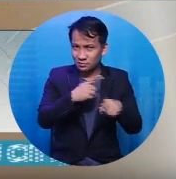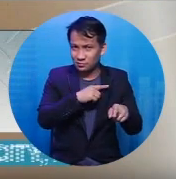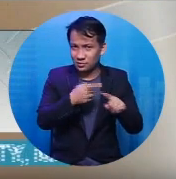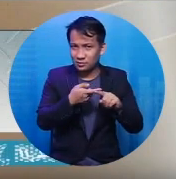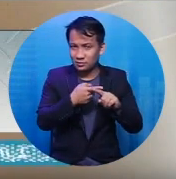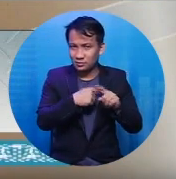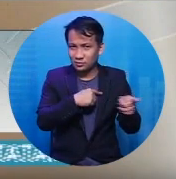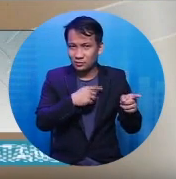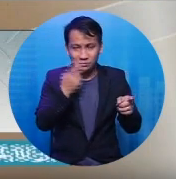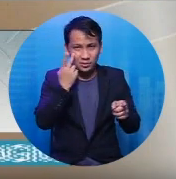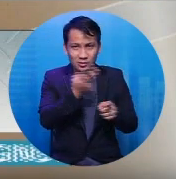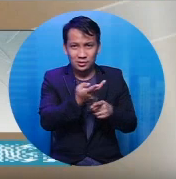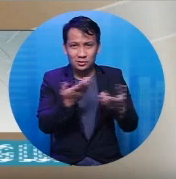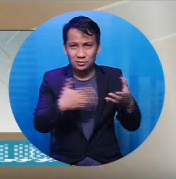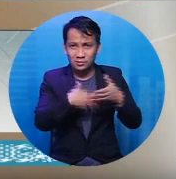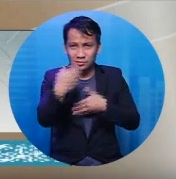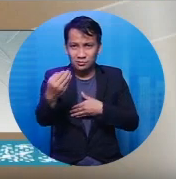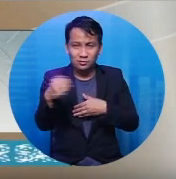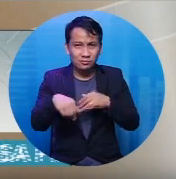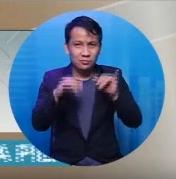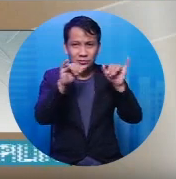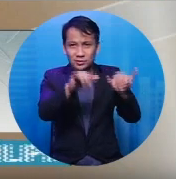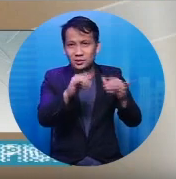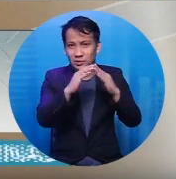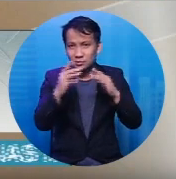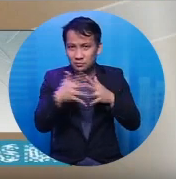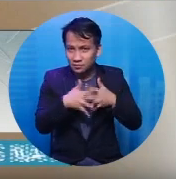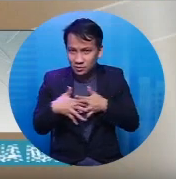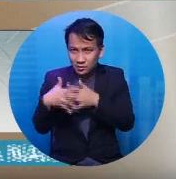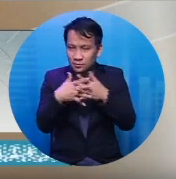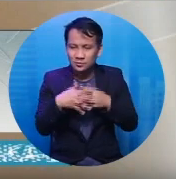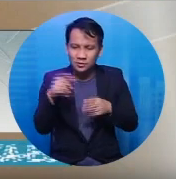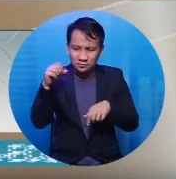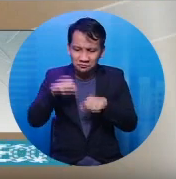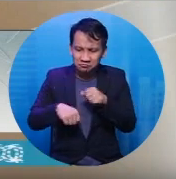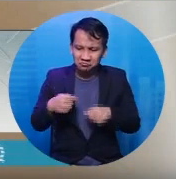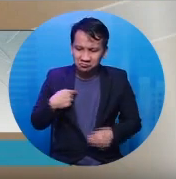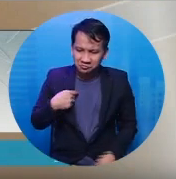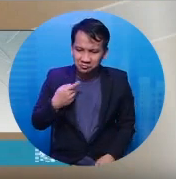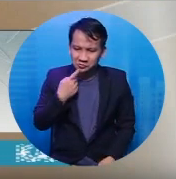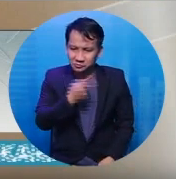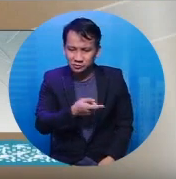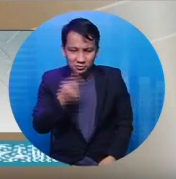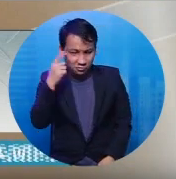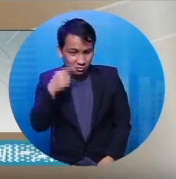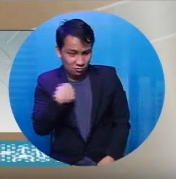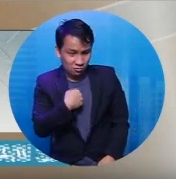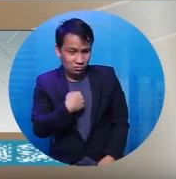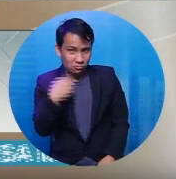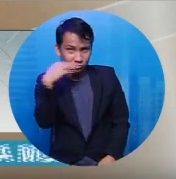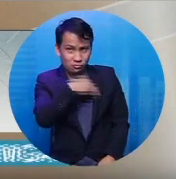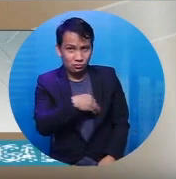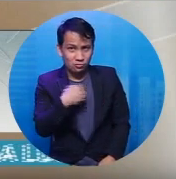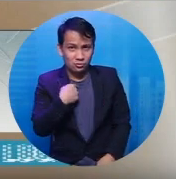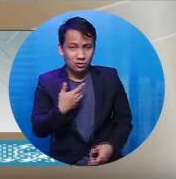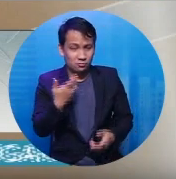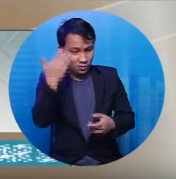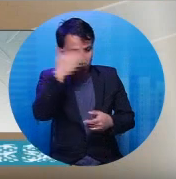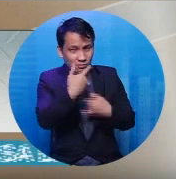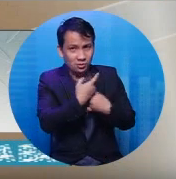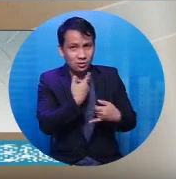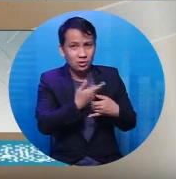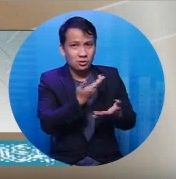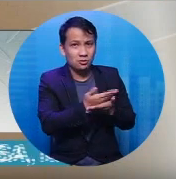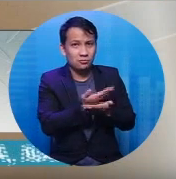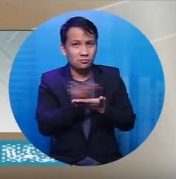para siya ay maka-isti. Kaya sabi ko, kung lulukuhin mo lang naman ako, kung magkanon ka ng iba, ibalik